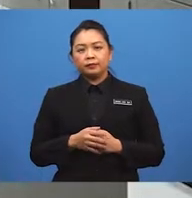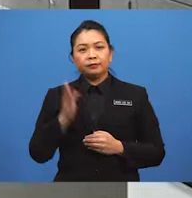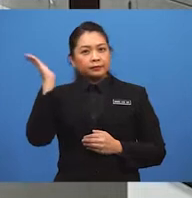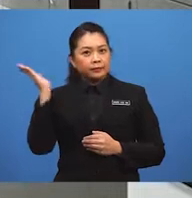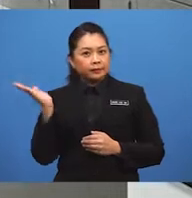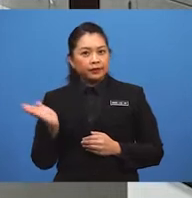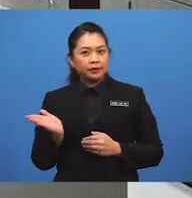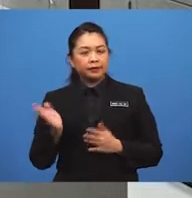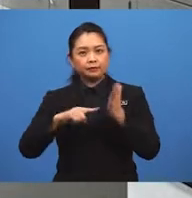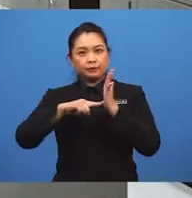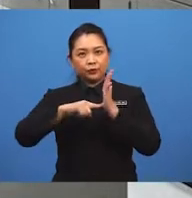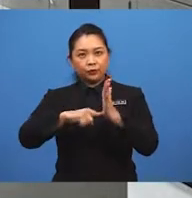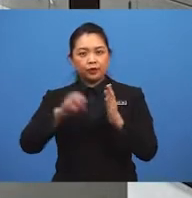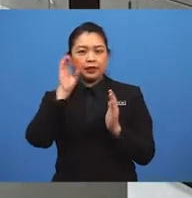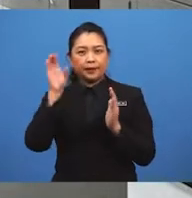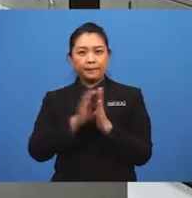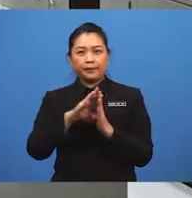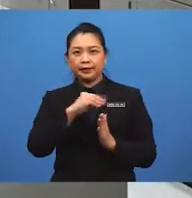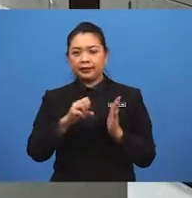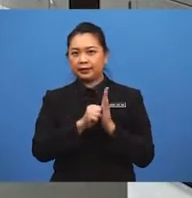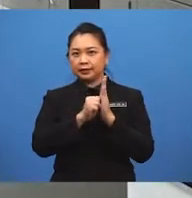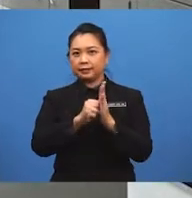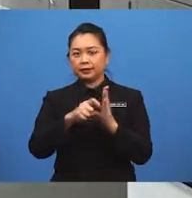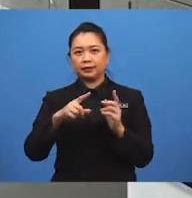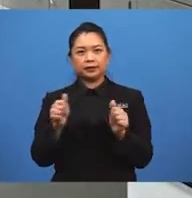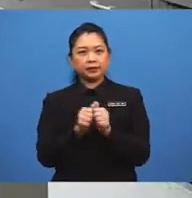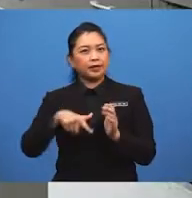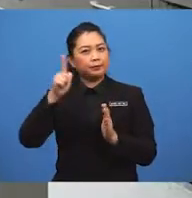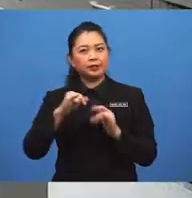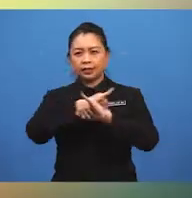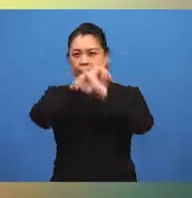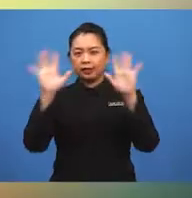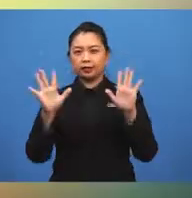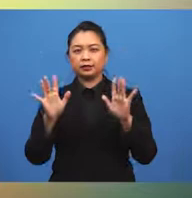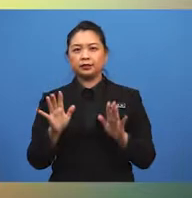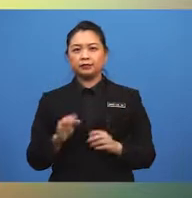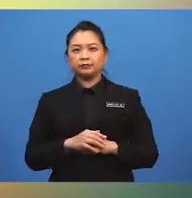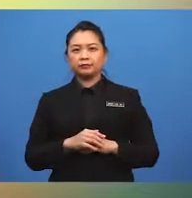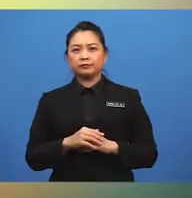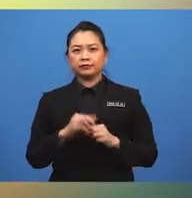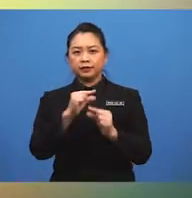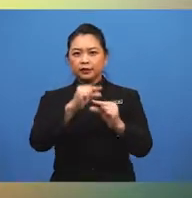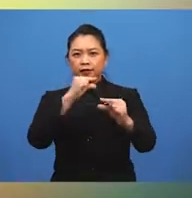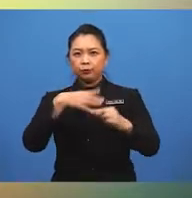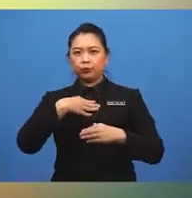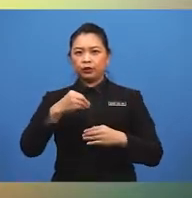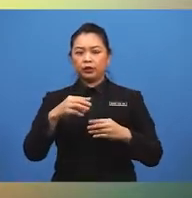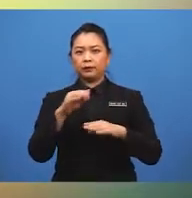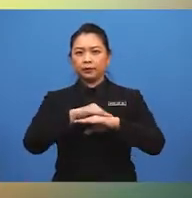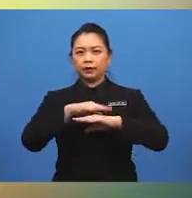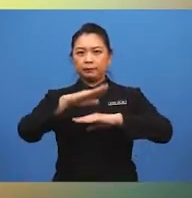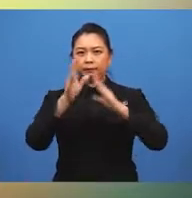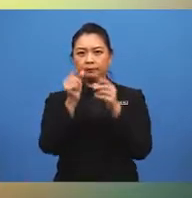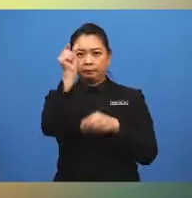Paparan menunjukkan gambar dan simbol diod dengan lebih jelas. Garisan putih pada hujung badan